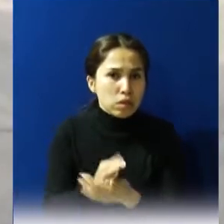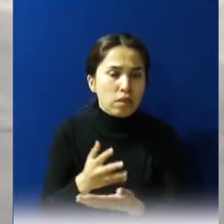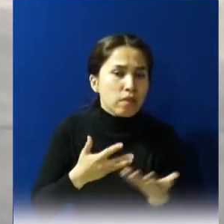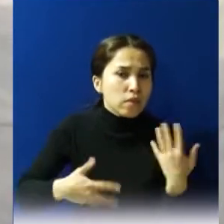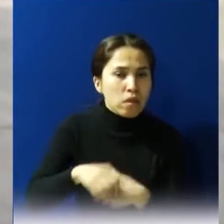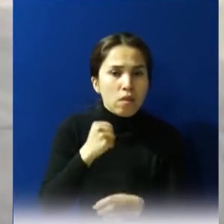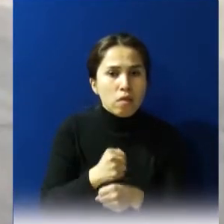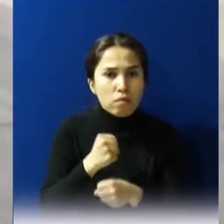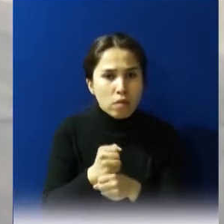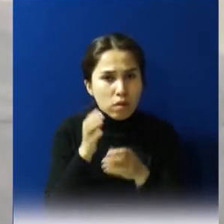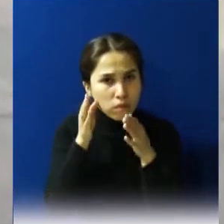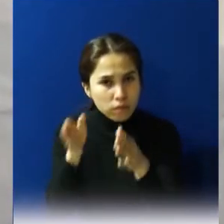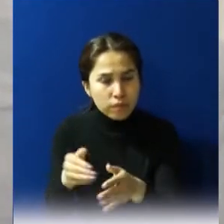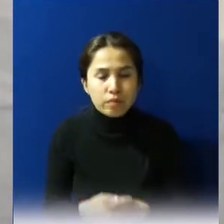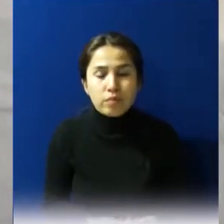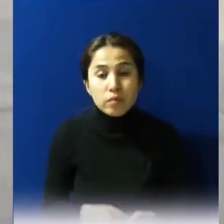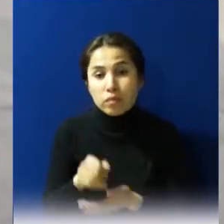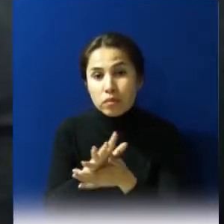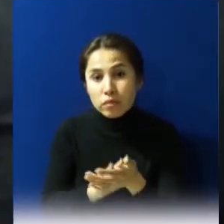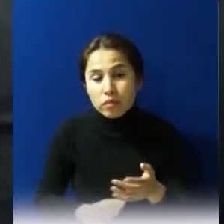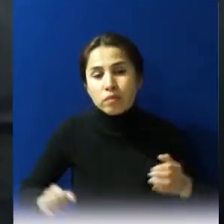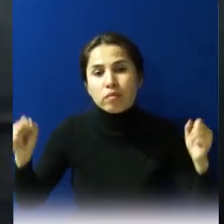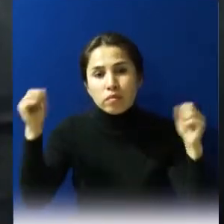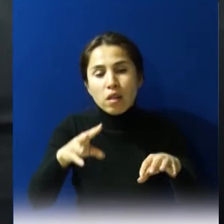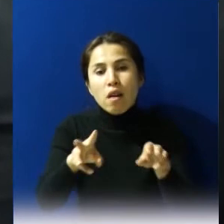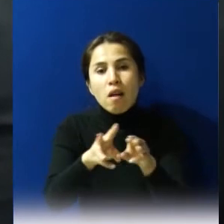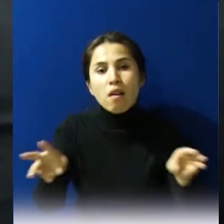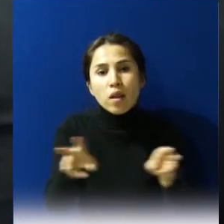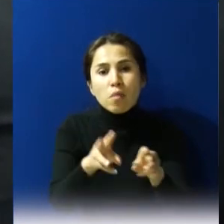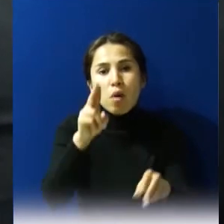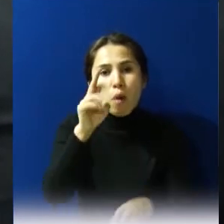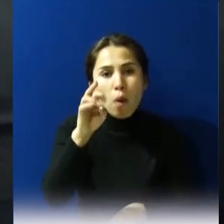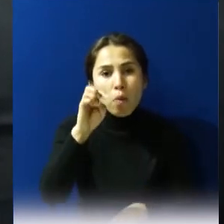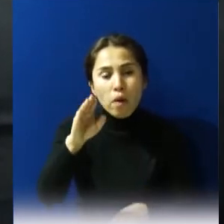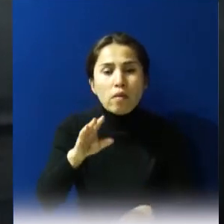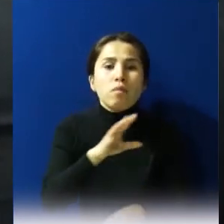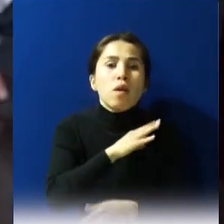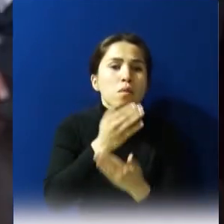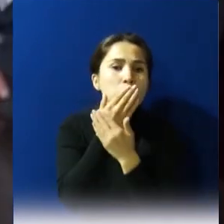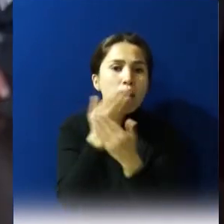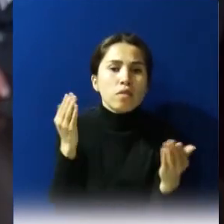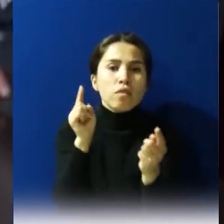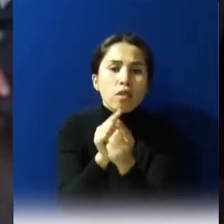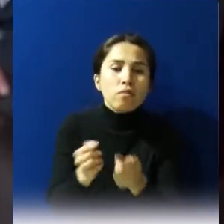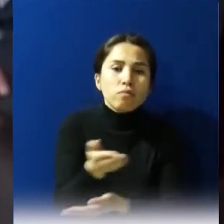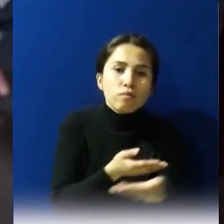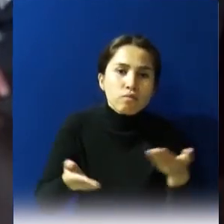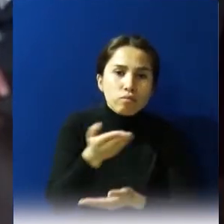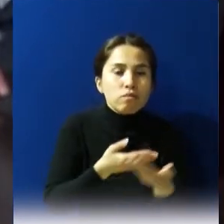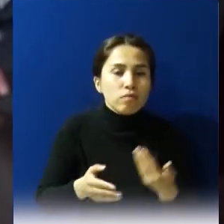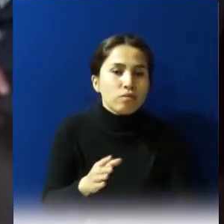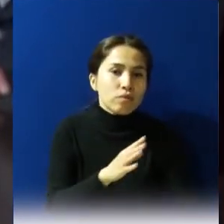В завершении визита представители групп, охватившие каждую отрасль, собрались в здании акимата села Кунаев и провели